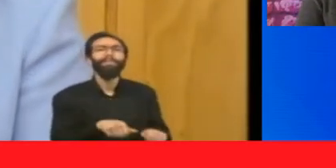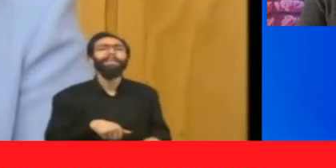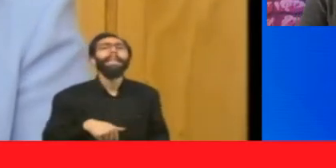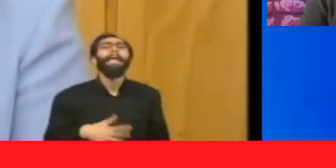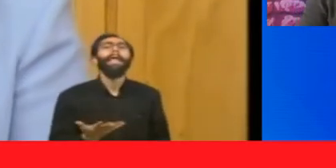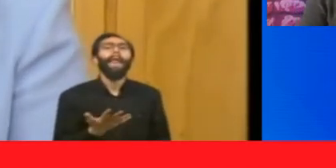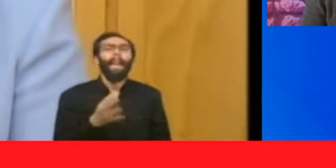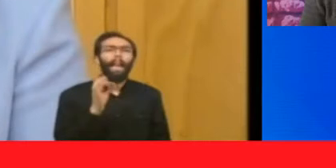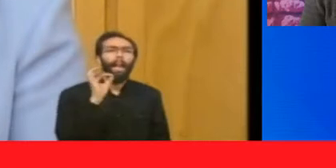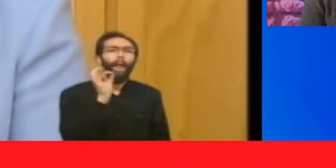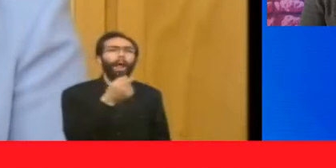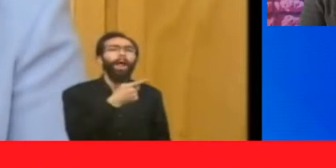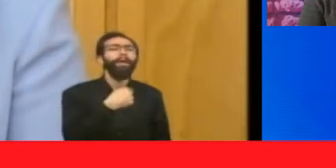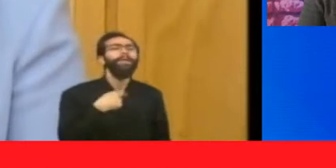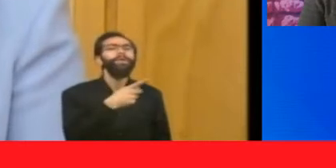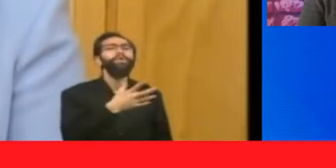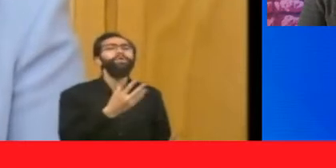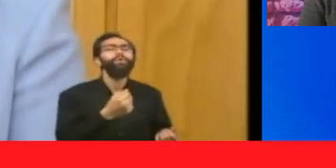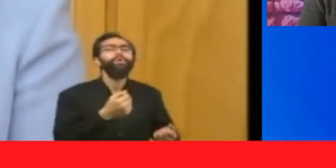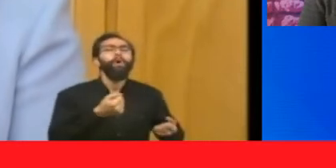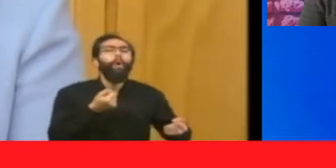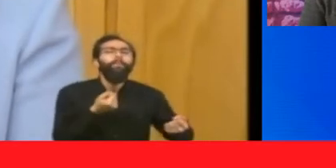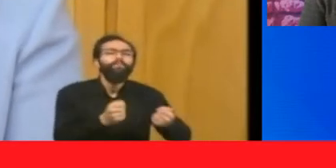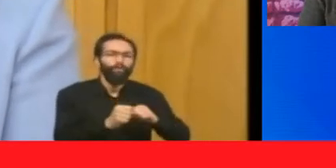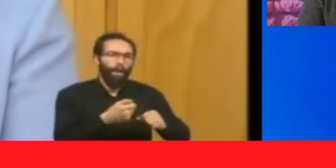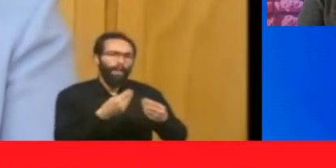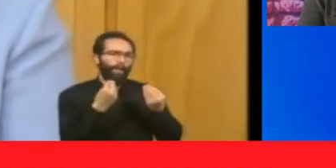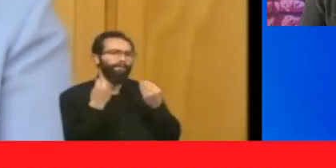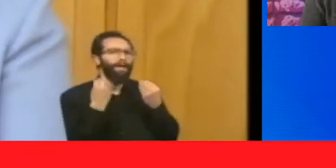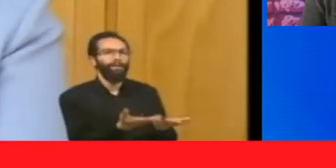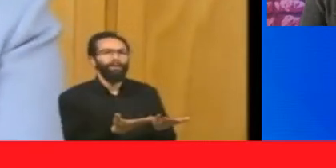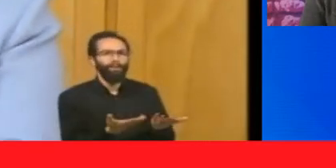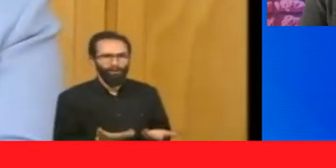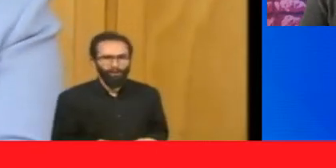kalır, düğümlenir ve tıkanırsınız diyoruz.